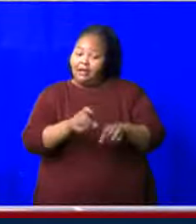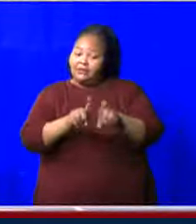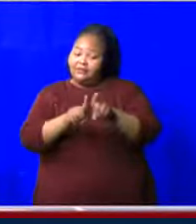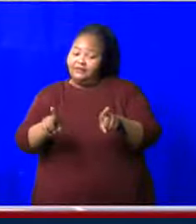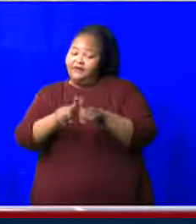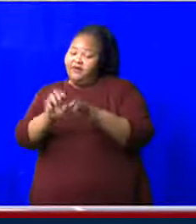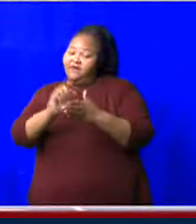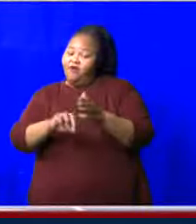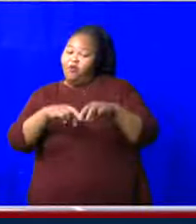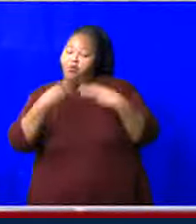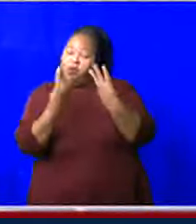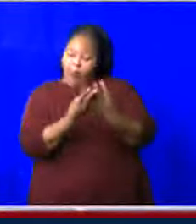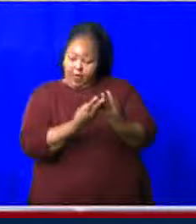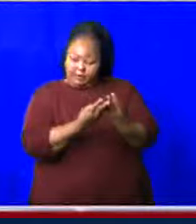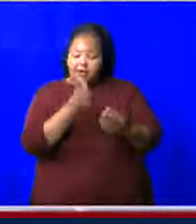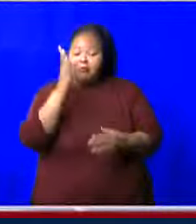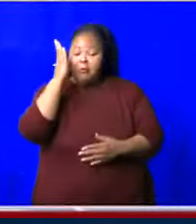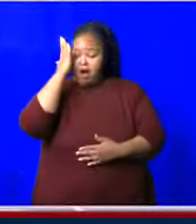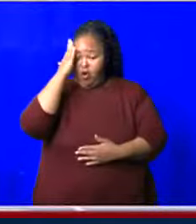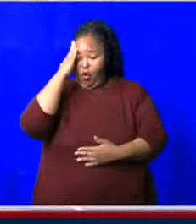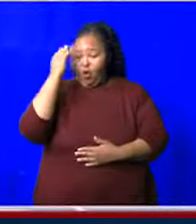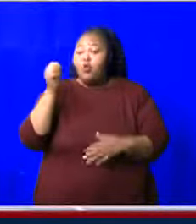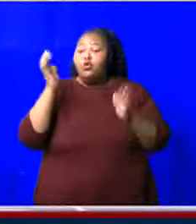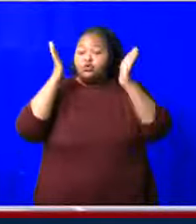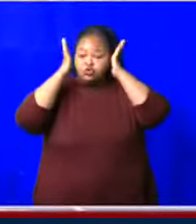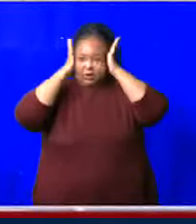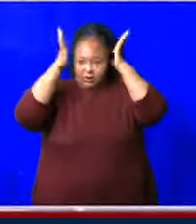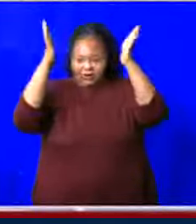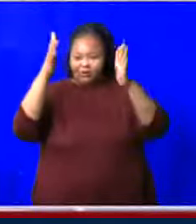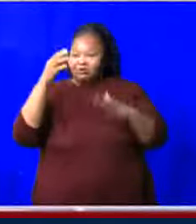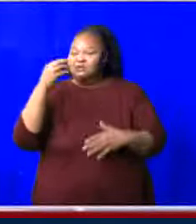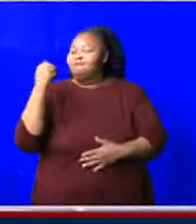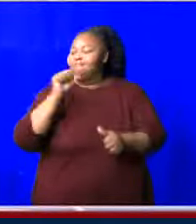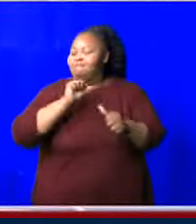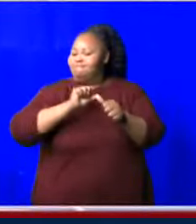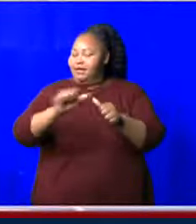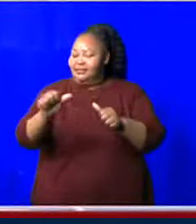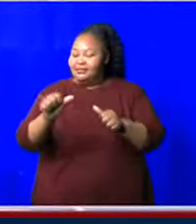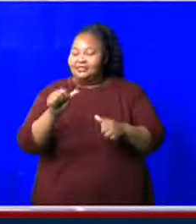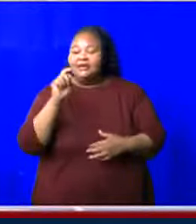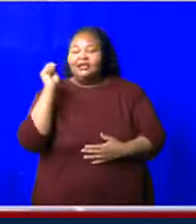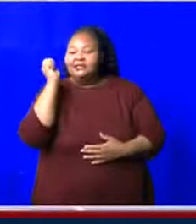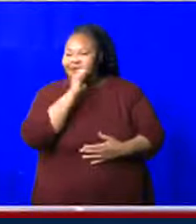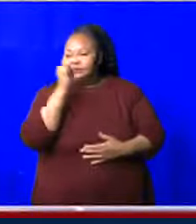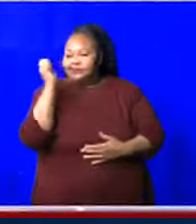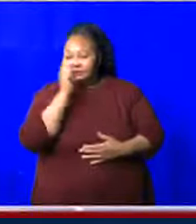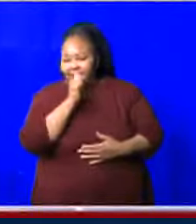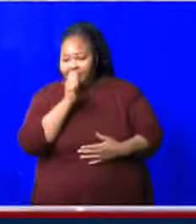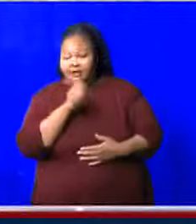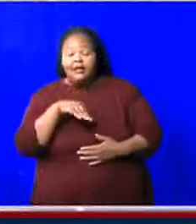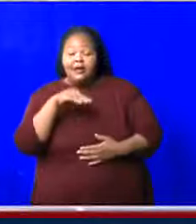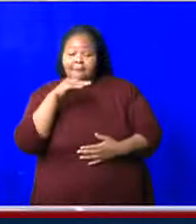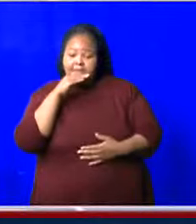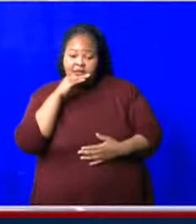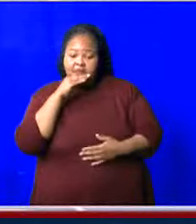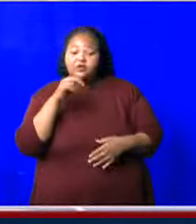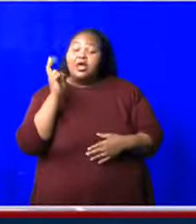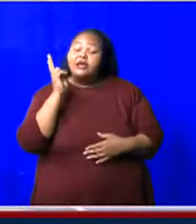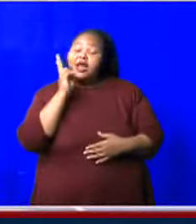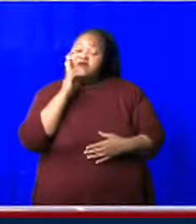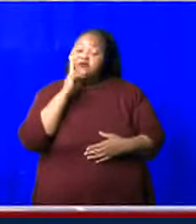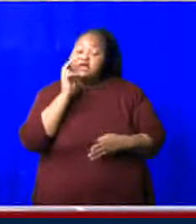ngoba nakuhamba ema products kanjena kuyasimarket asilive kuyekuthi le live leli li capable likhona